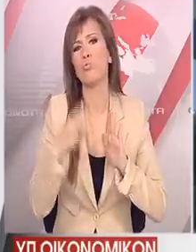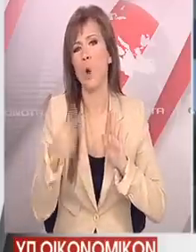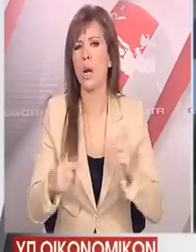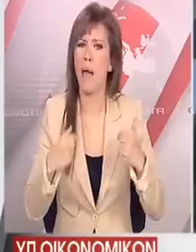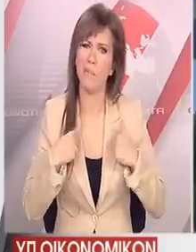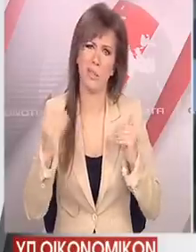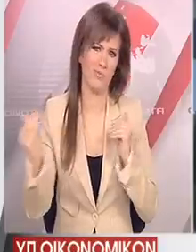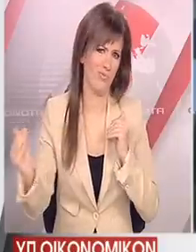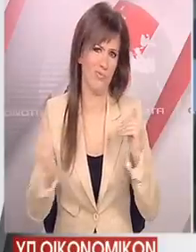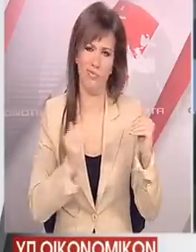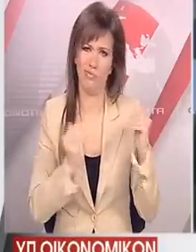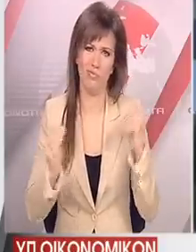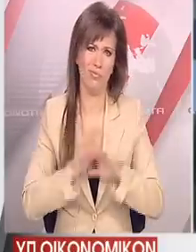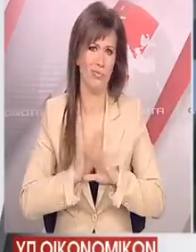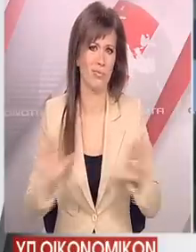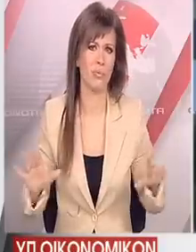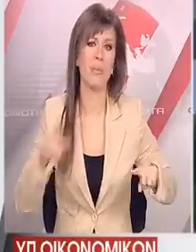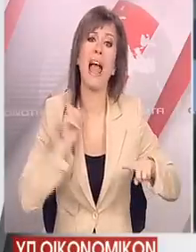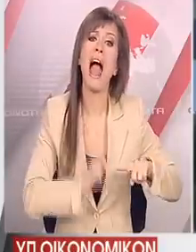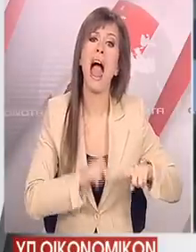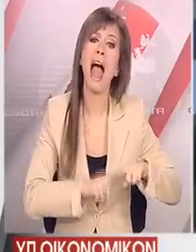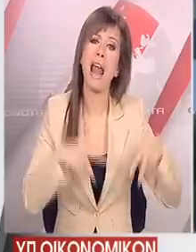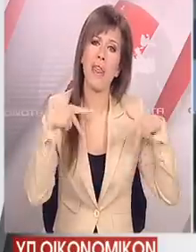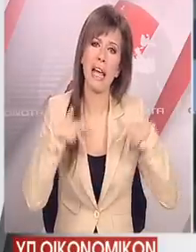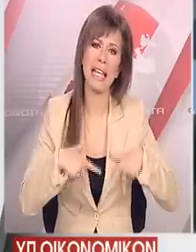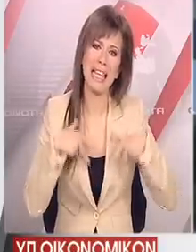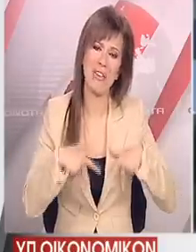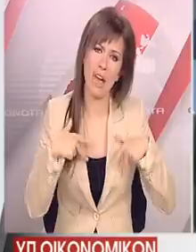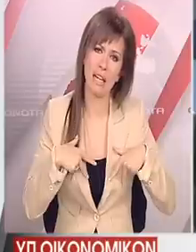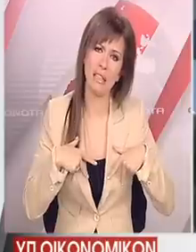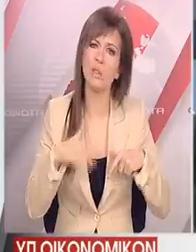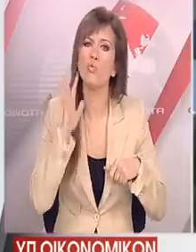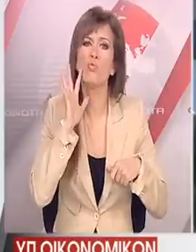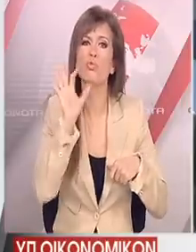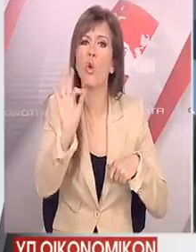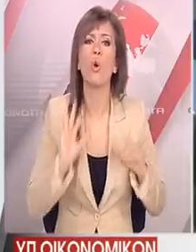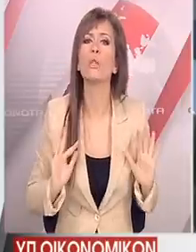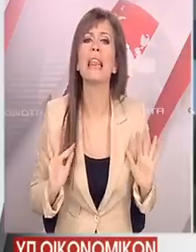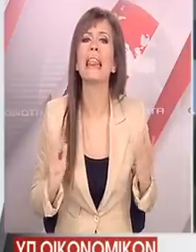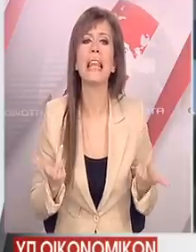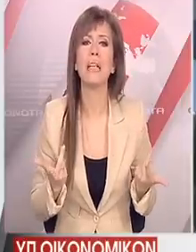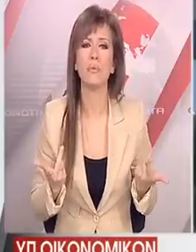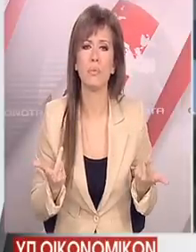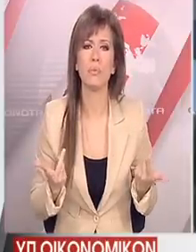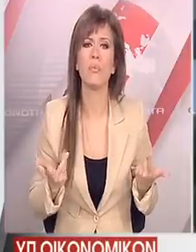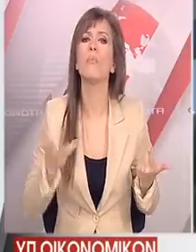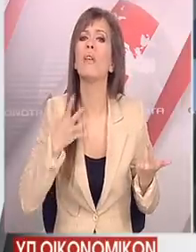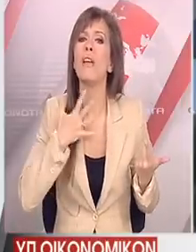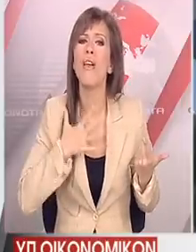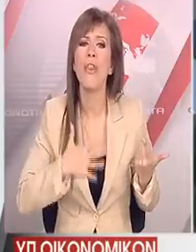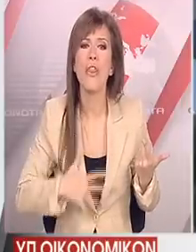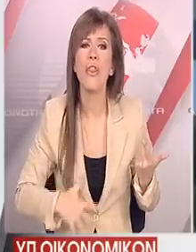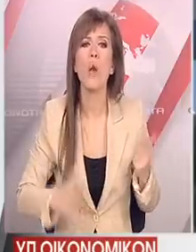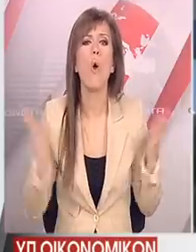έχουμε απορρίψει. Η κυβέρνησή μας θα πορευτεί με γνώμονα την